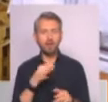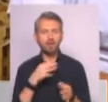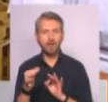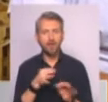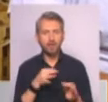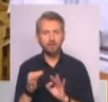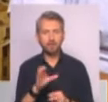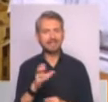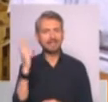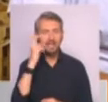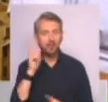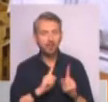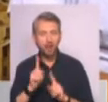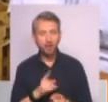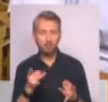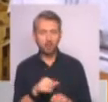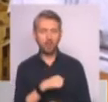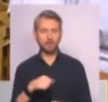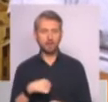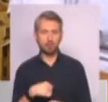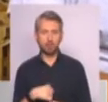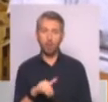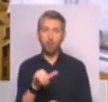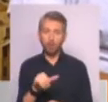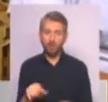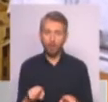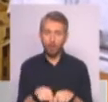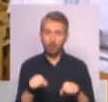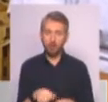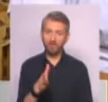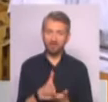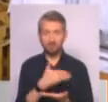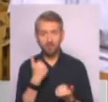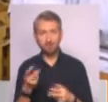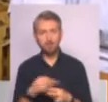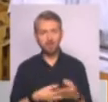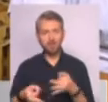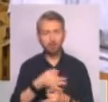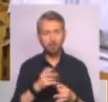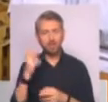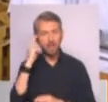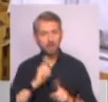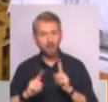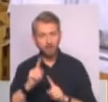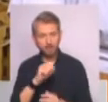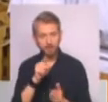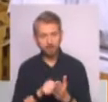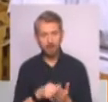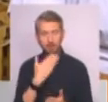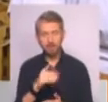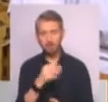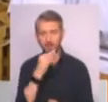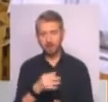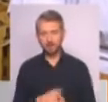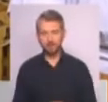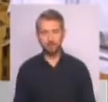с Київрадой, просто сам. Имел ли он право на это без обсуждения на Київраді? Дякую за запитання. За ответ.